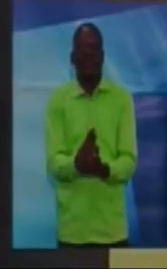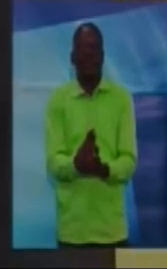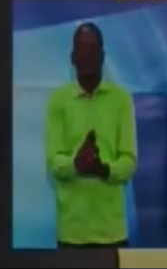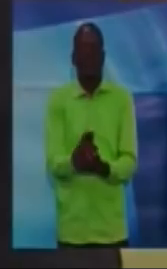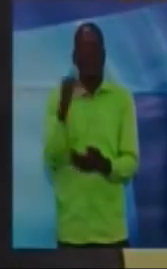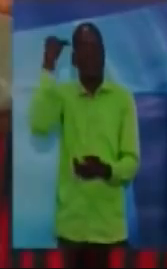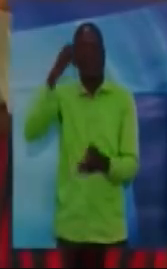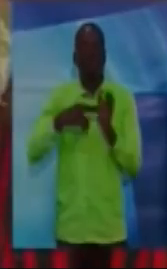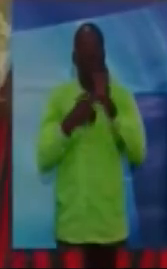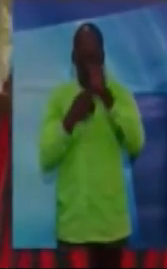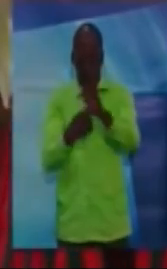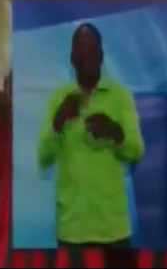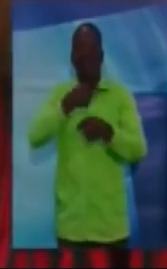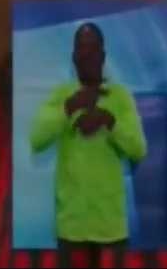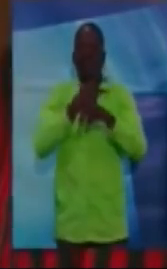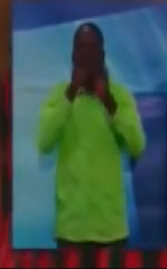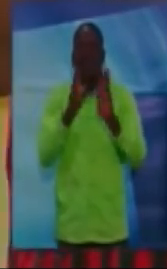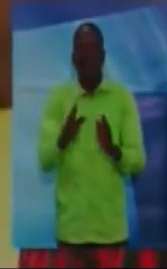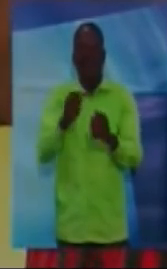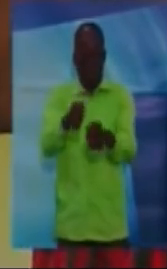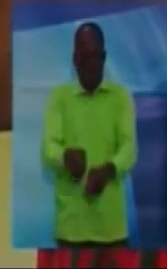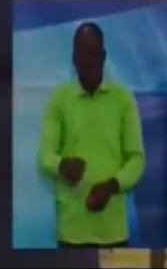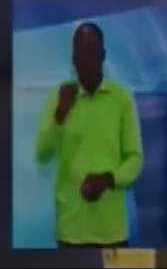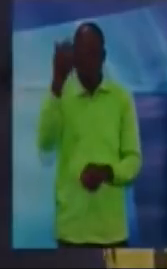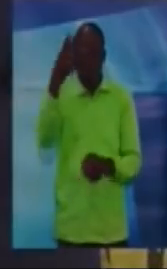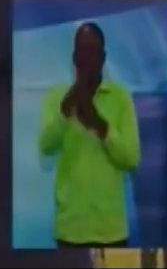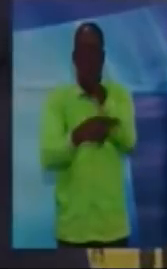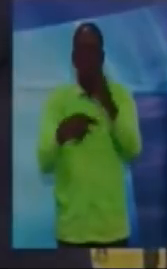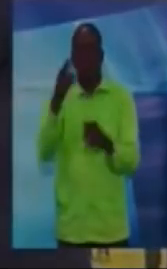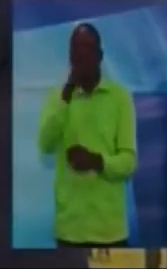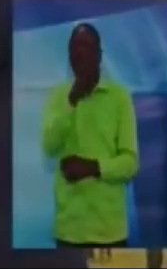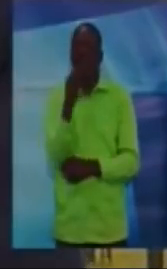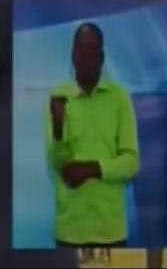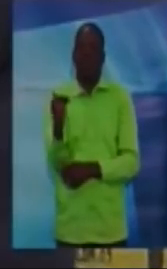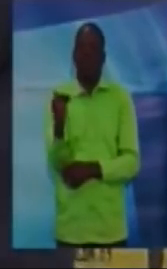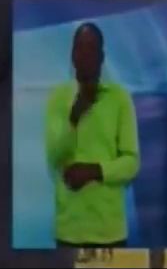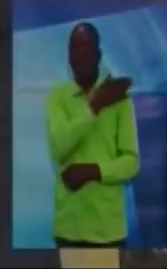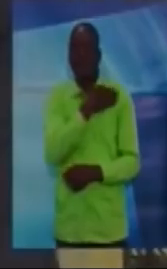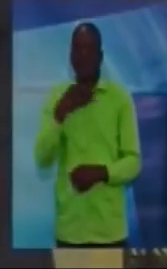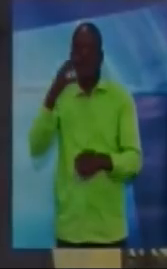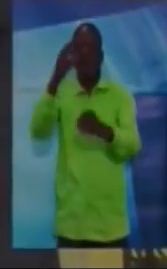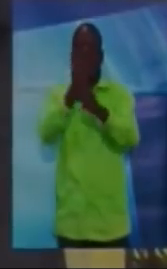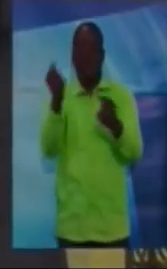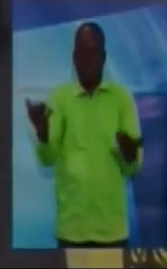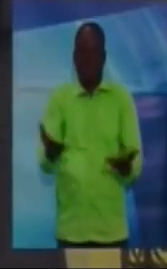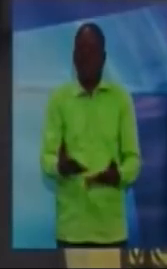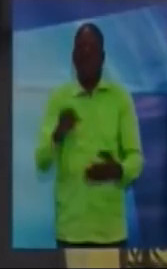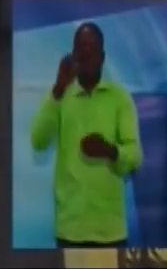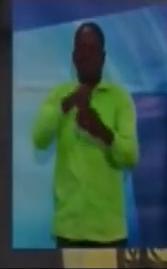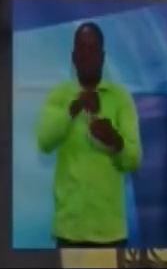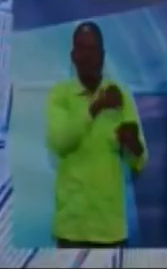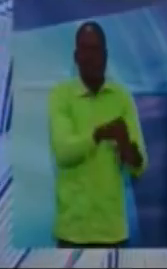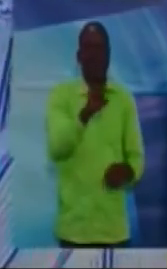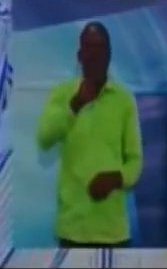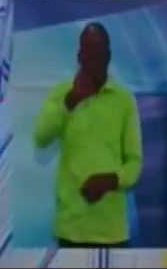Ils représentent les producteurs agricoles des 13 régions du Burkina Faso et ils reçoivent ici des semences de